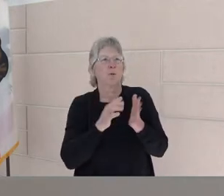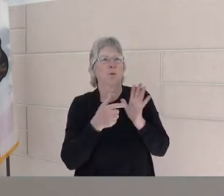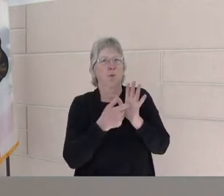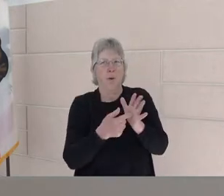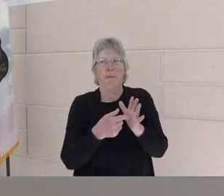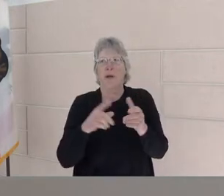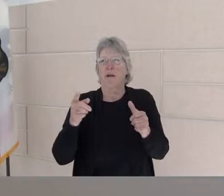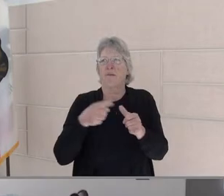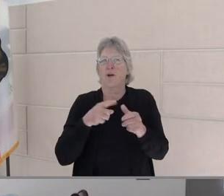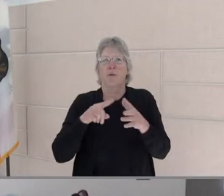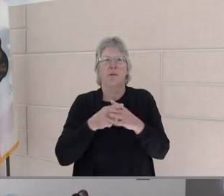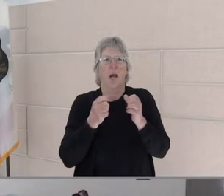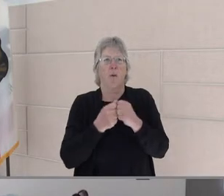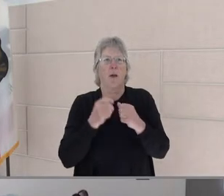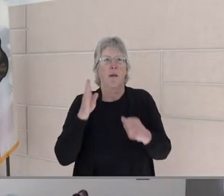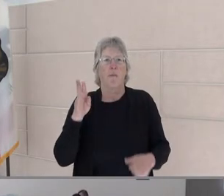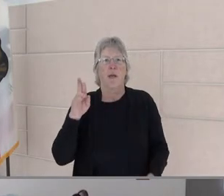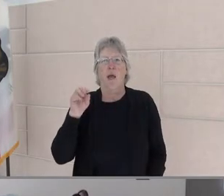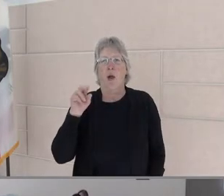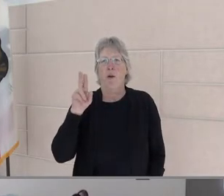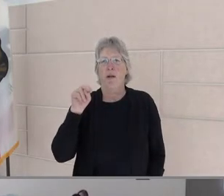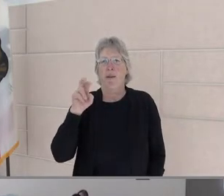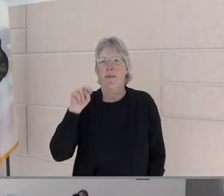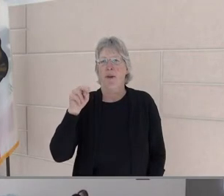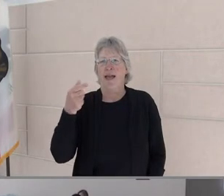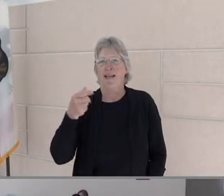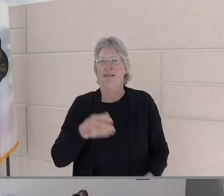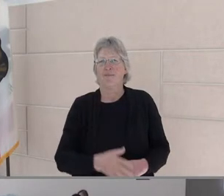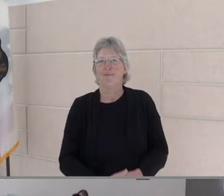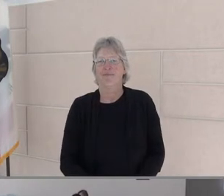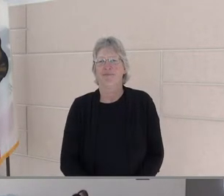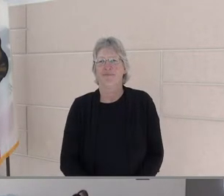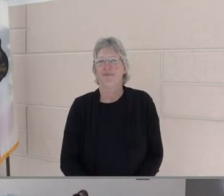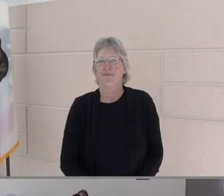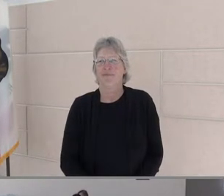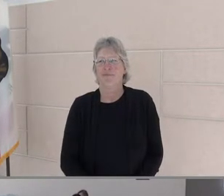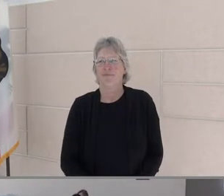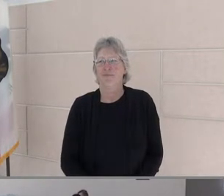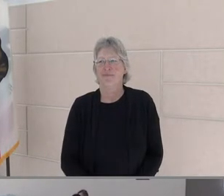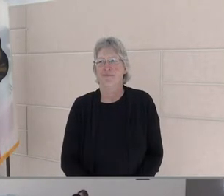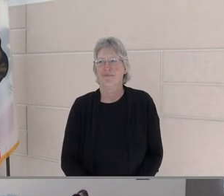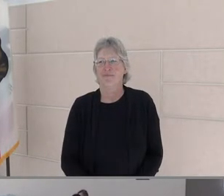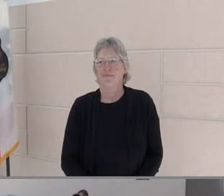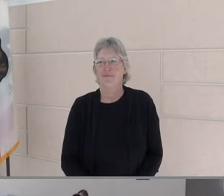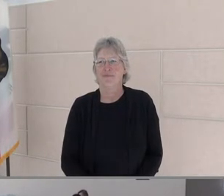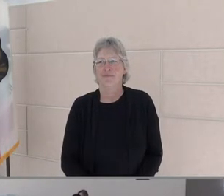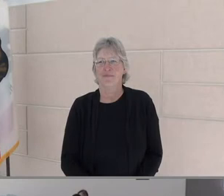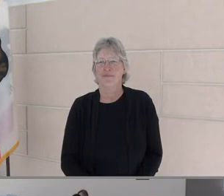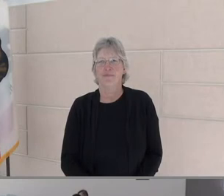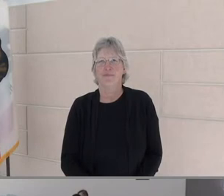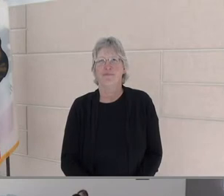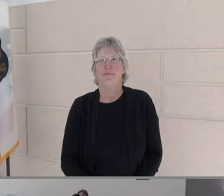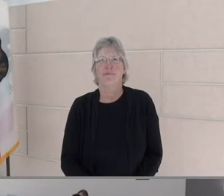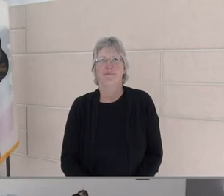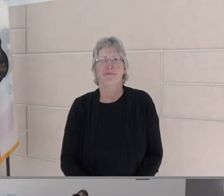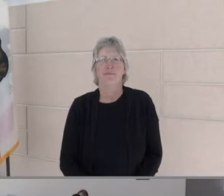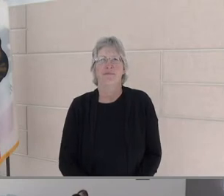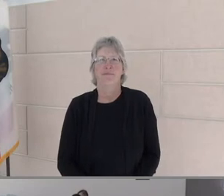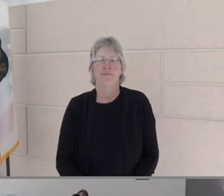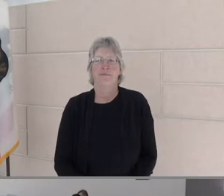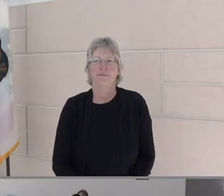ងនឹងបញ្ជូនយើងនឹងហៅសិស្សមកពីសាលារៀន Browning ហ្នឹងឲ្យឡើងធ្វើសេចក្តីថ្លែងការណ៍មុនគេ